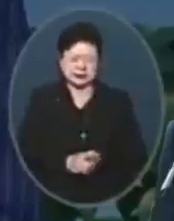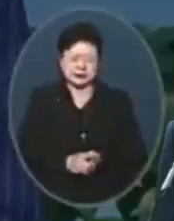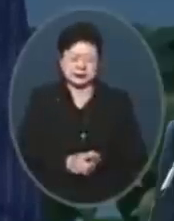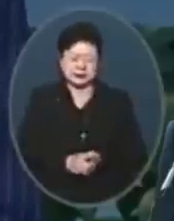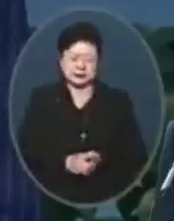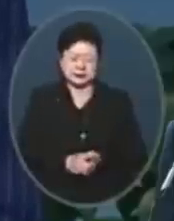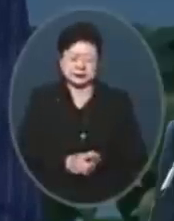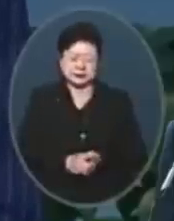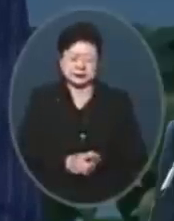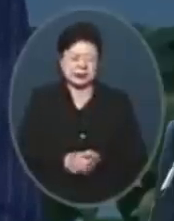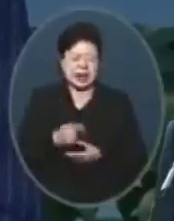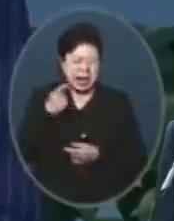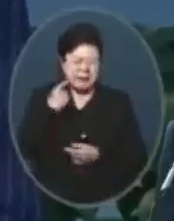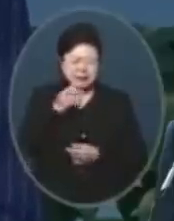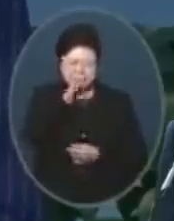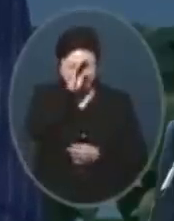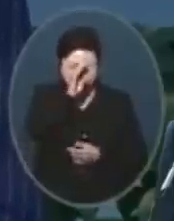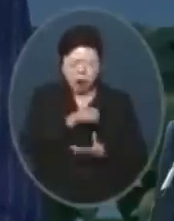암이